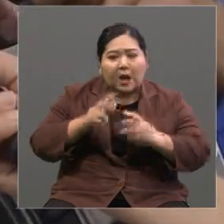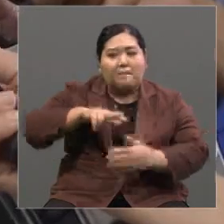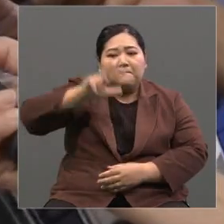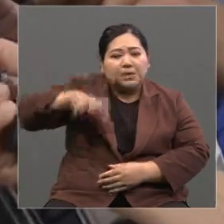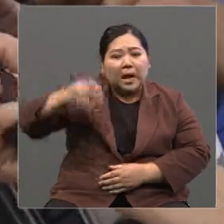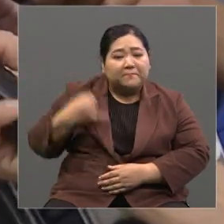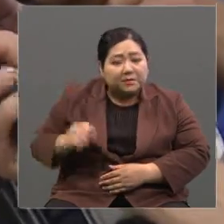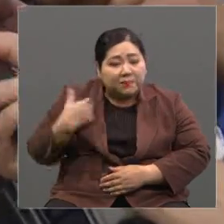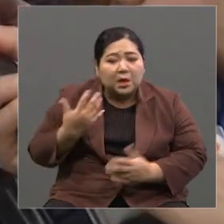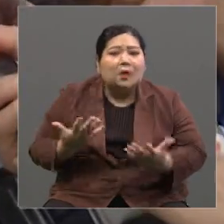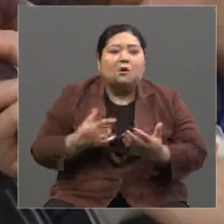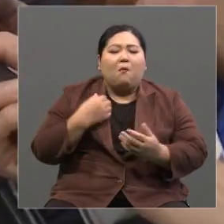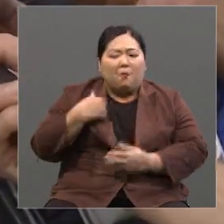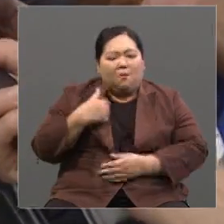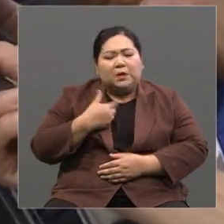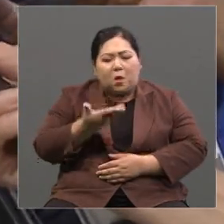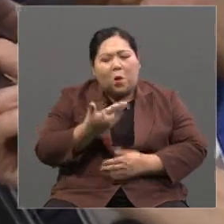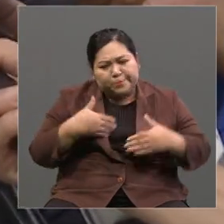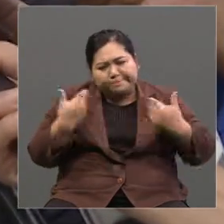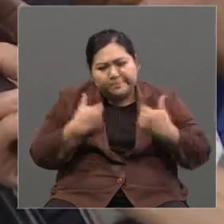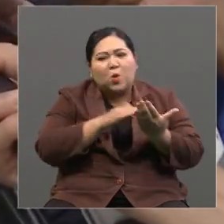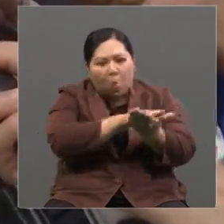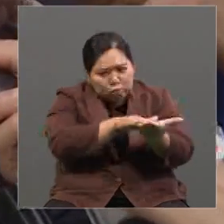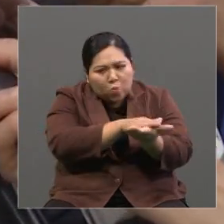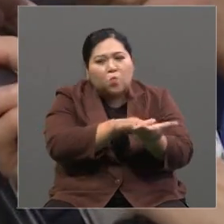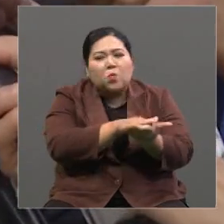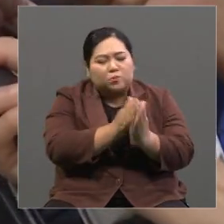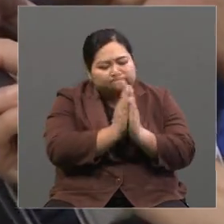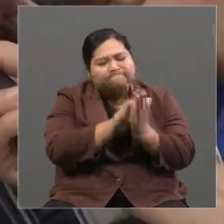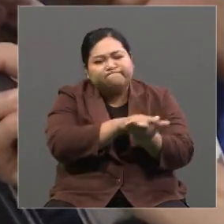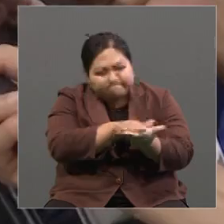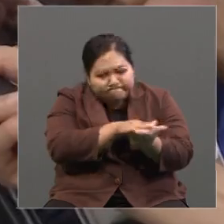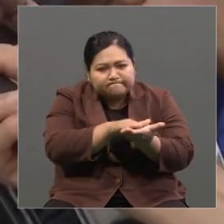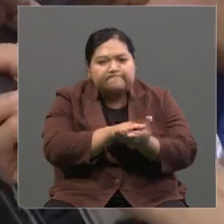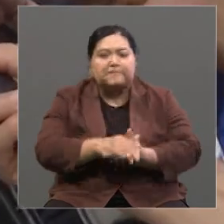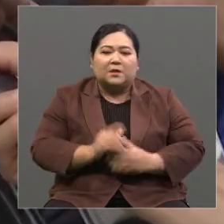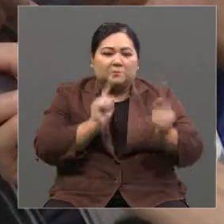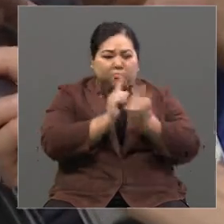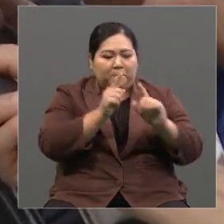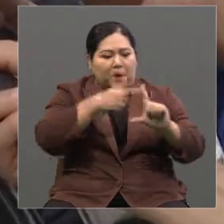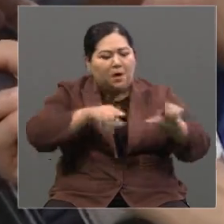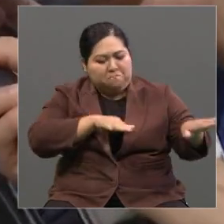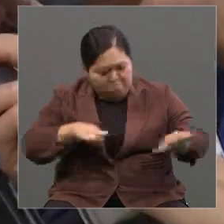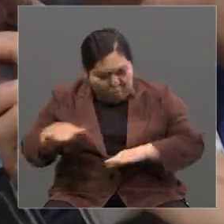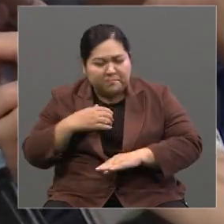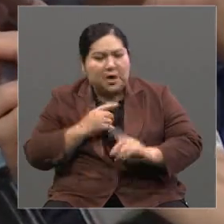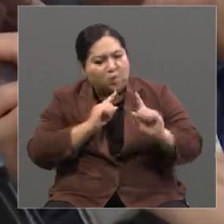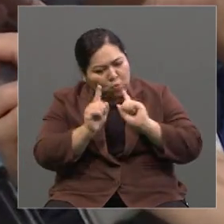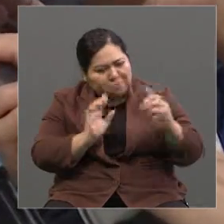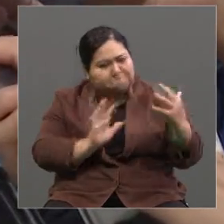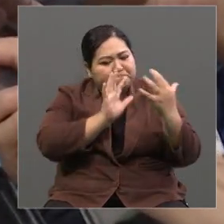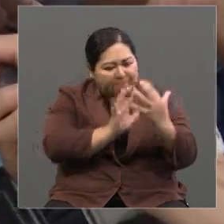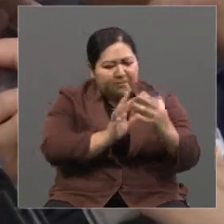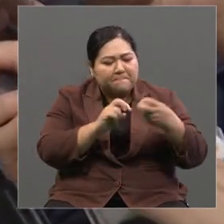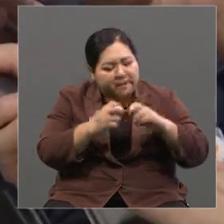เนี่ยทางพรรคเพื่อไทยก็จะยินดีไปขอโทษขอขมาและพร้อมจะพบกับพรรคก้าวไกลเพื่อหาทางออกวิกฤ